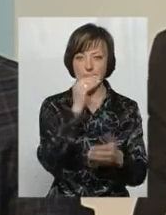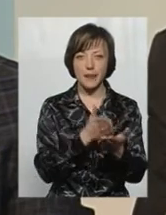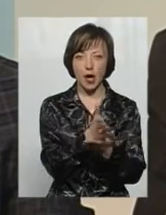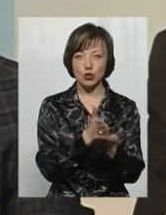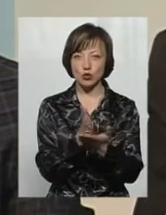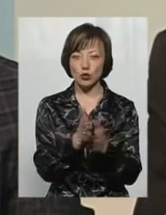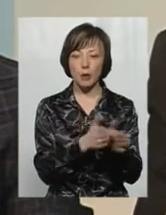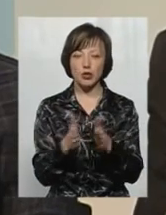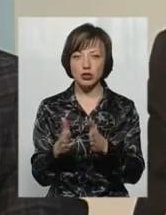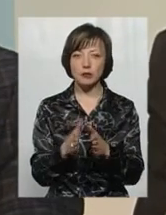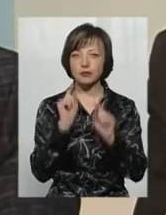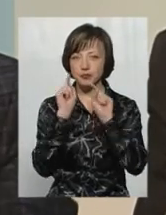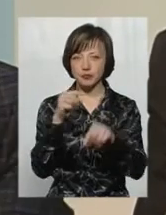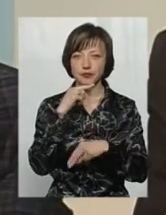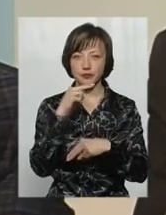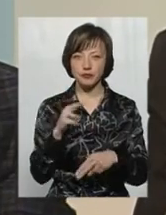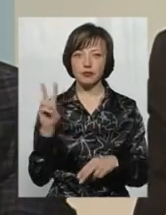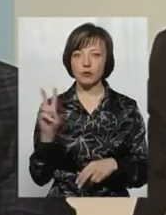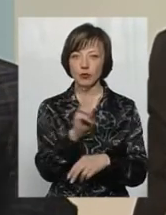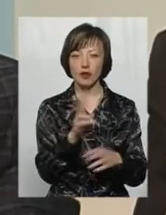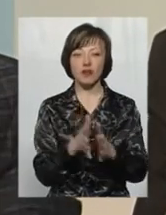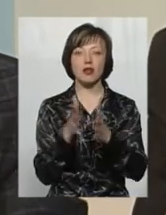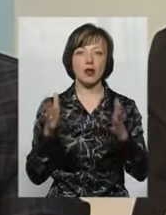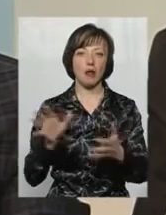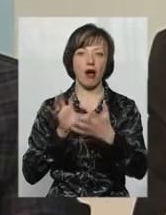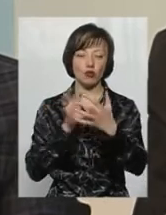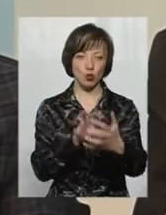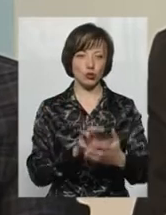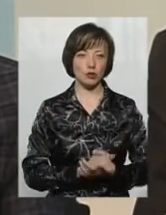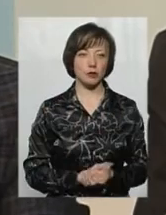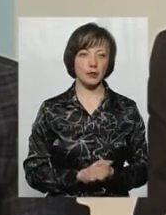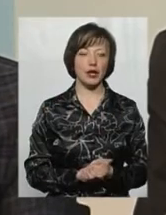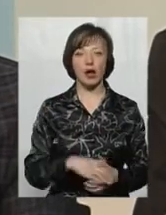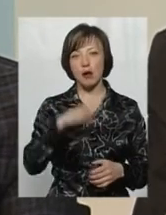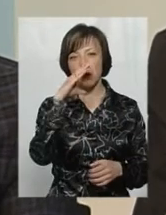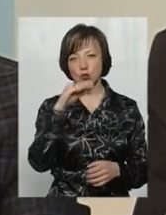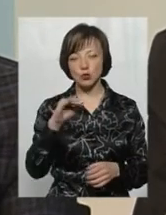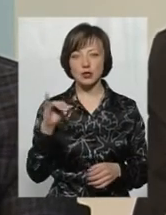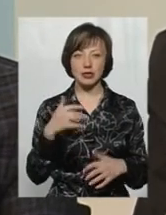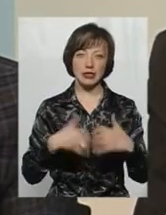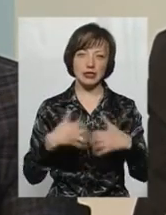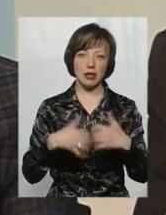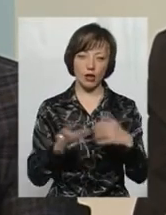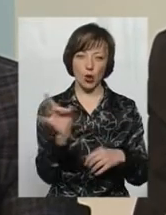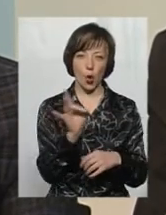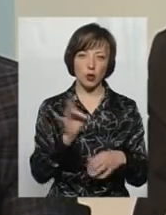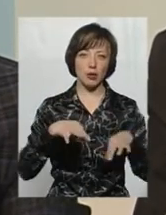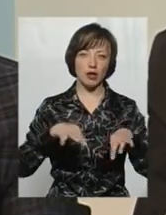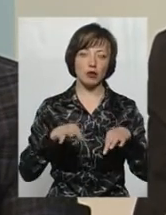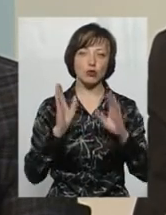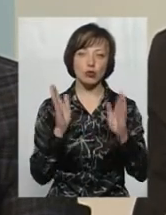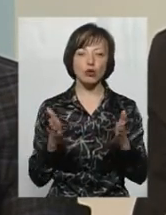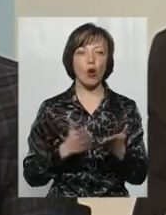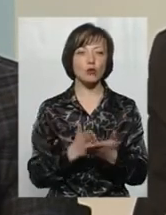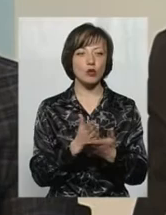віддаватися тролейбусам і великогабаритним автобусам. Маршрутки і середньогабаритний транспорт будуть